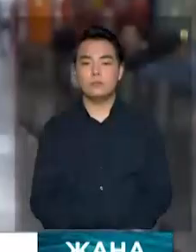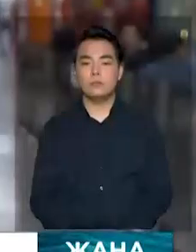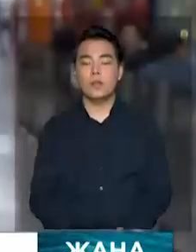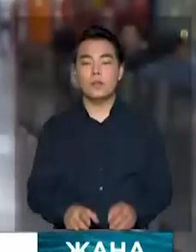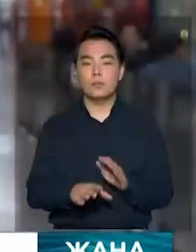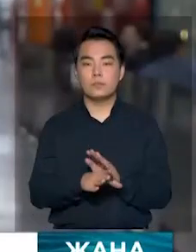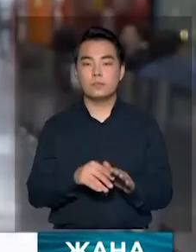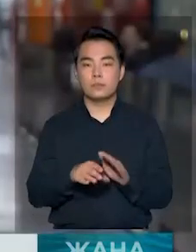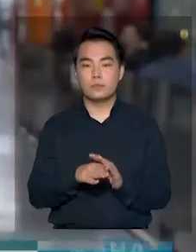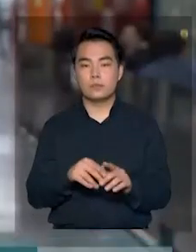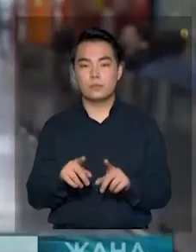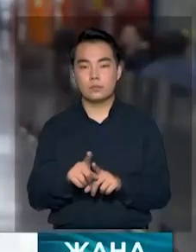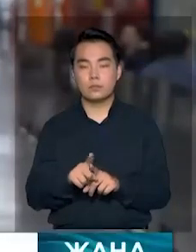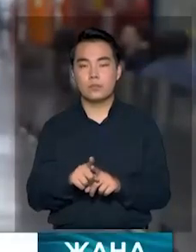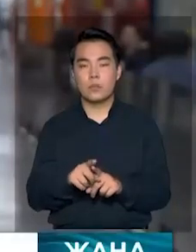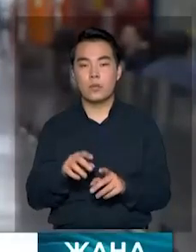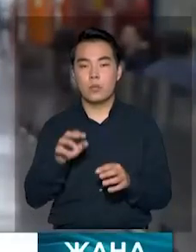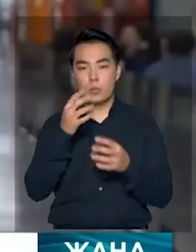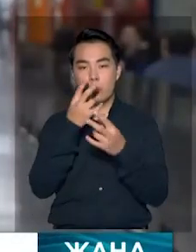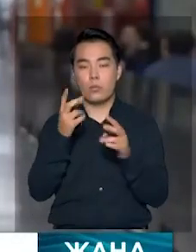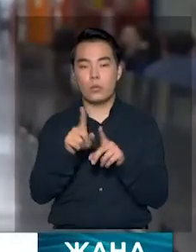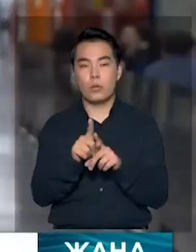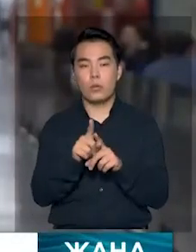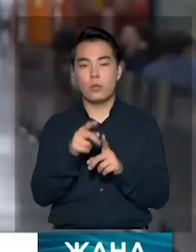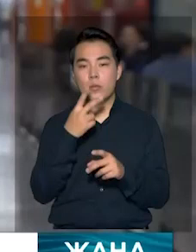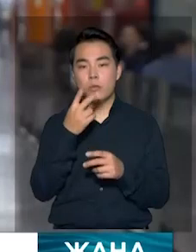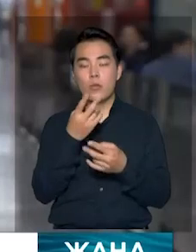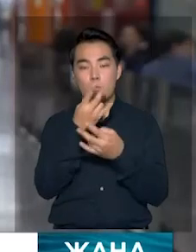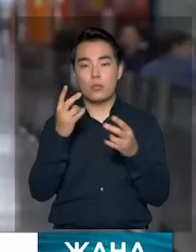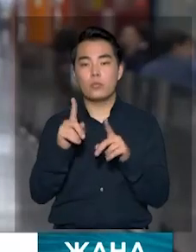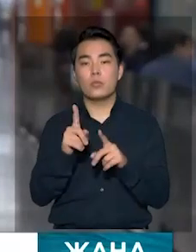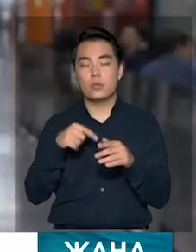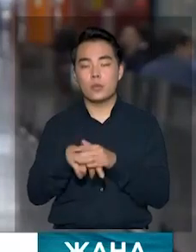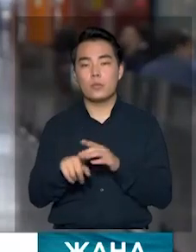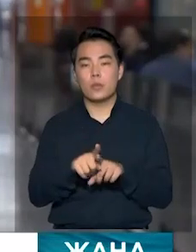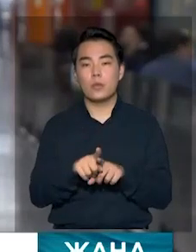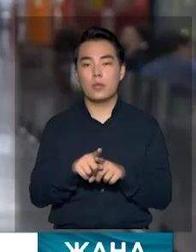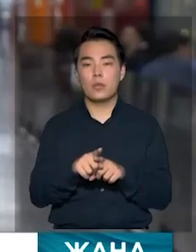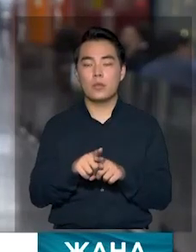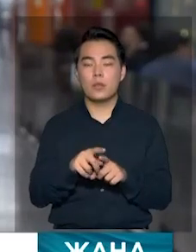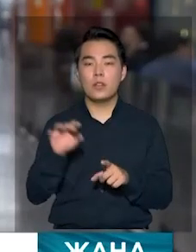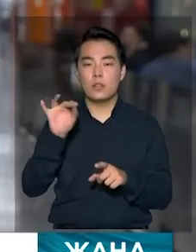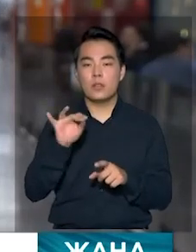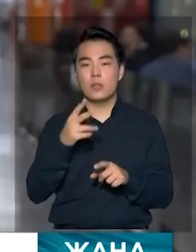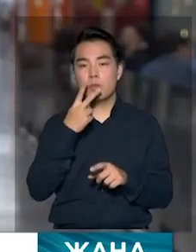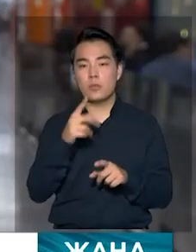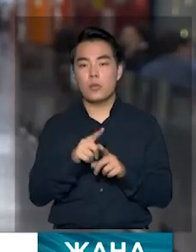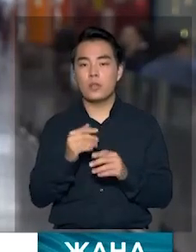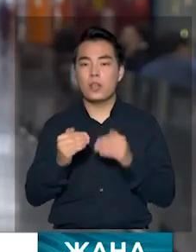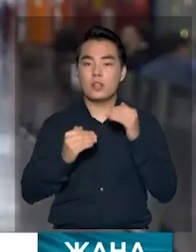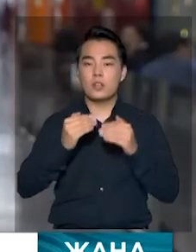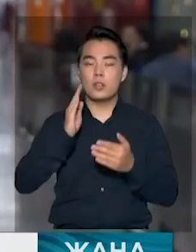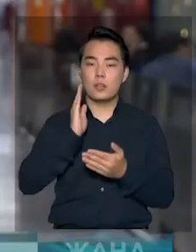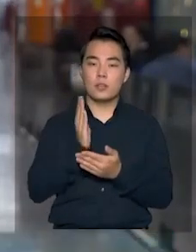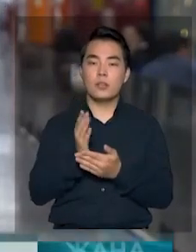Сайлау мәдениеті деген, оның мәдениеті деген ол үлкен, мәдениет деген рухани және материалдық мысалы жетістіктер ғой елін. Сол